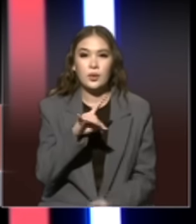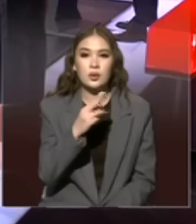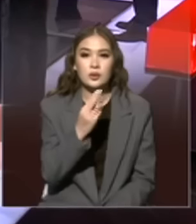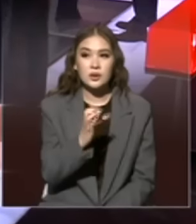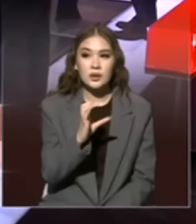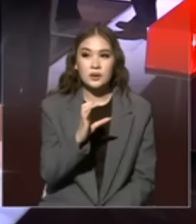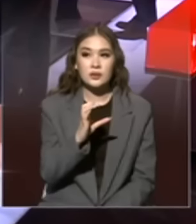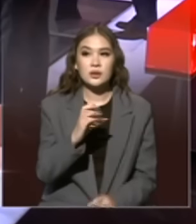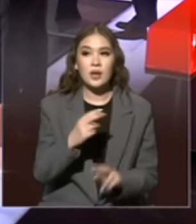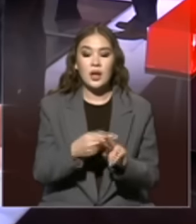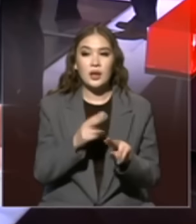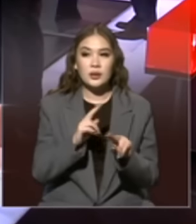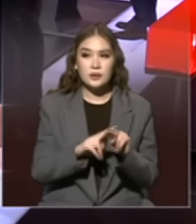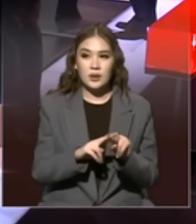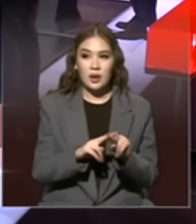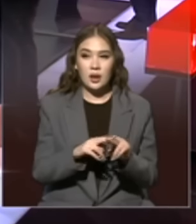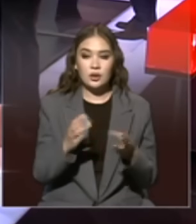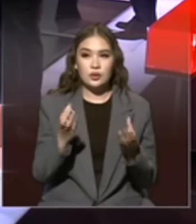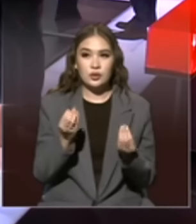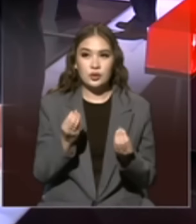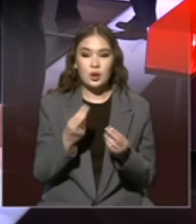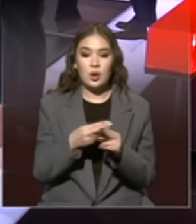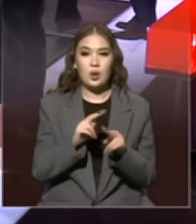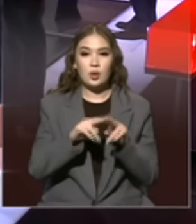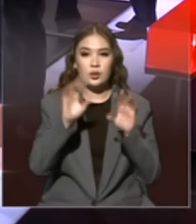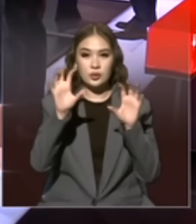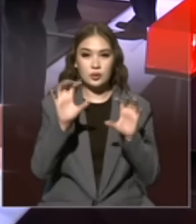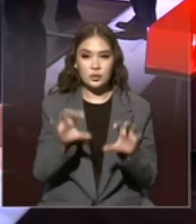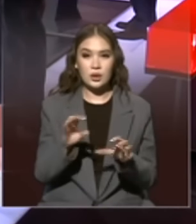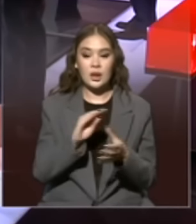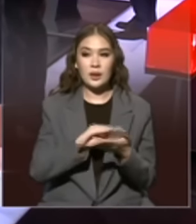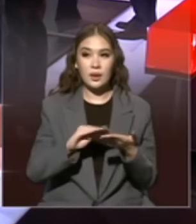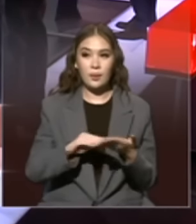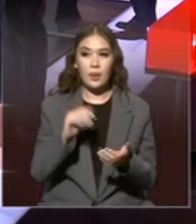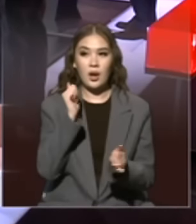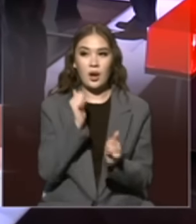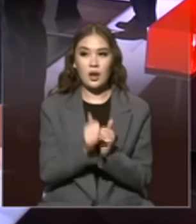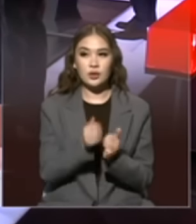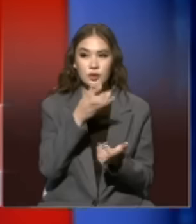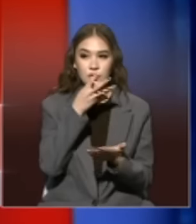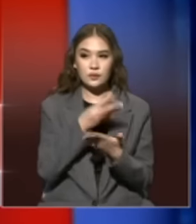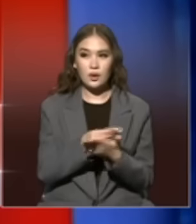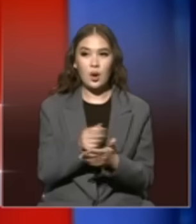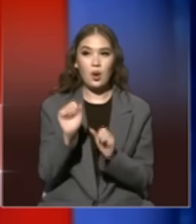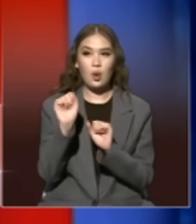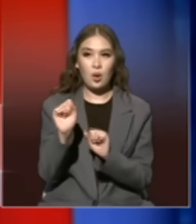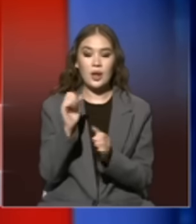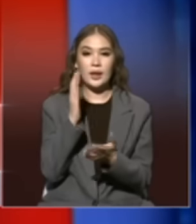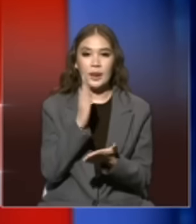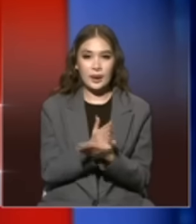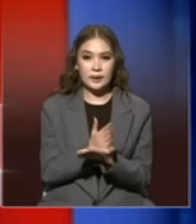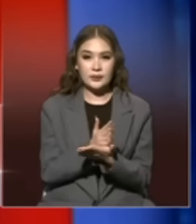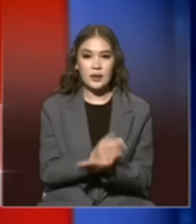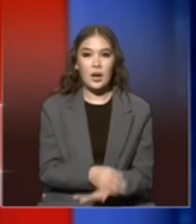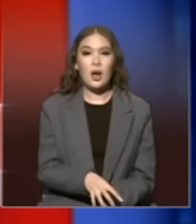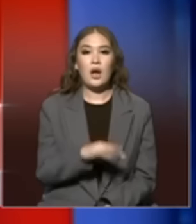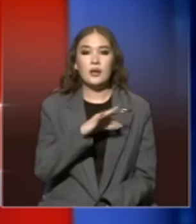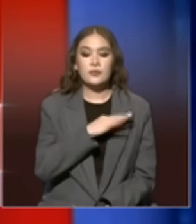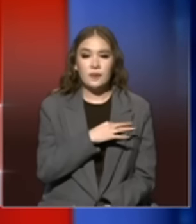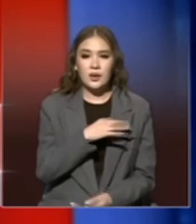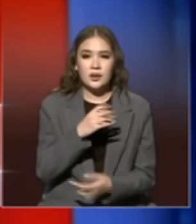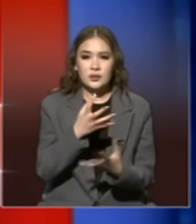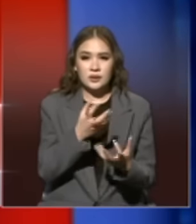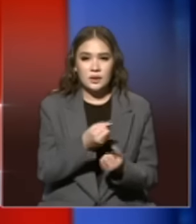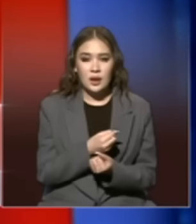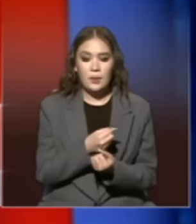кодексте және конституцияда жазылған, әркім өзінің қорғалуға құқығы бар. Адвокат алуға,